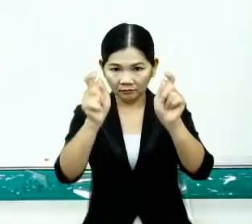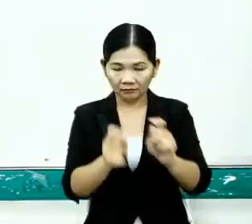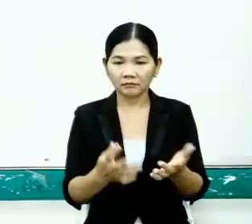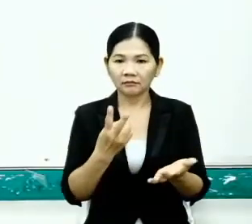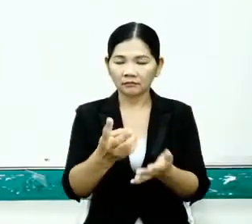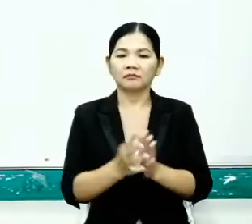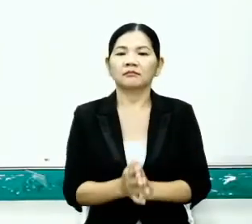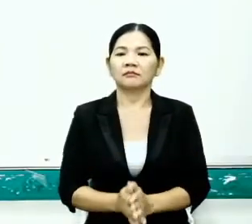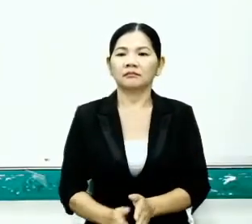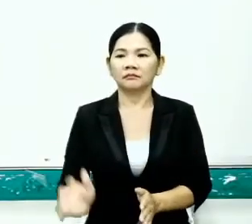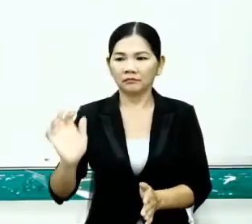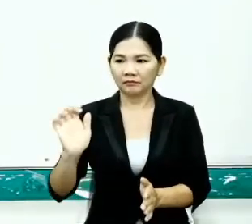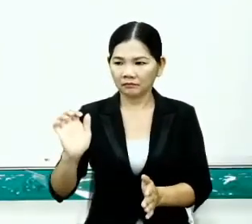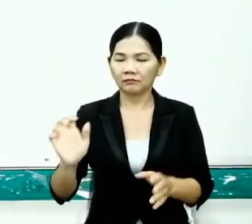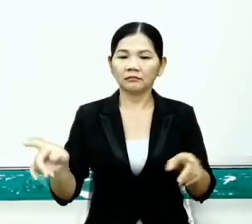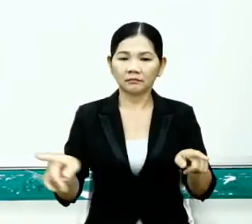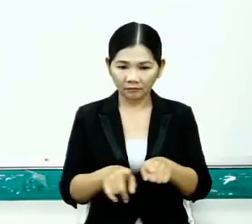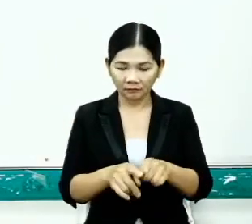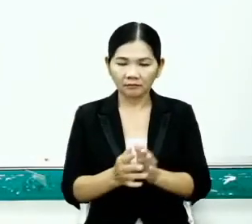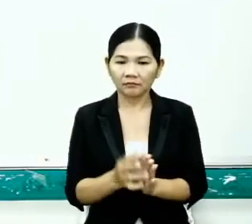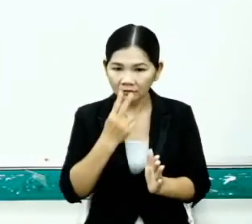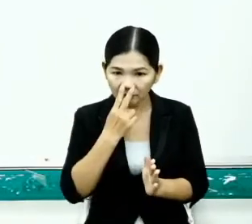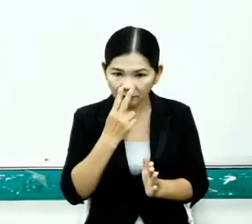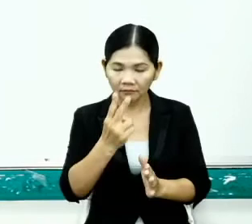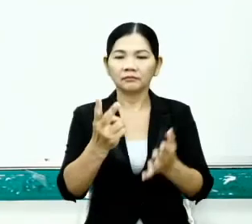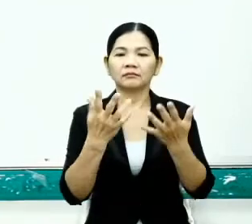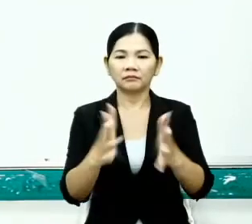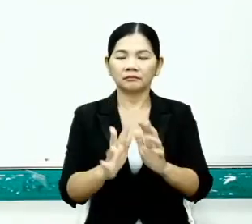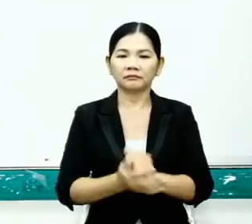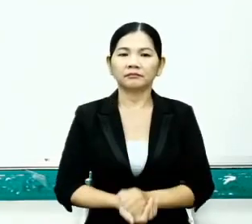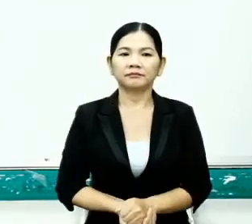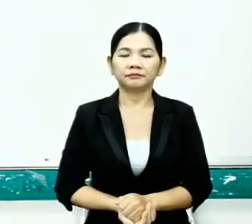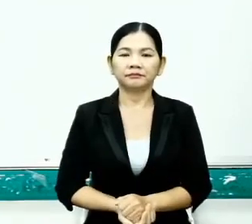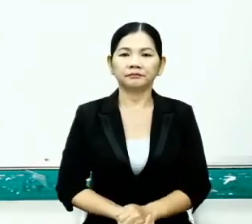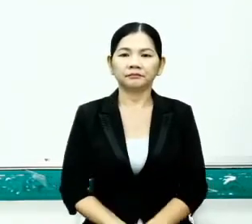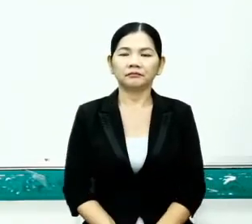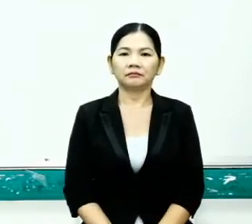នឹងអក្សរចតើកូនកូនរកឃើញហើយឬនៅកូន